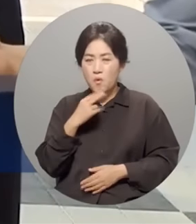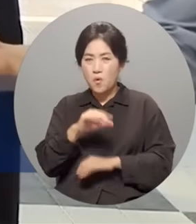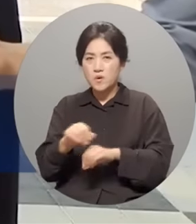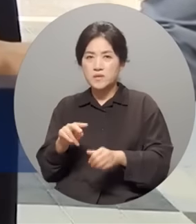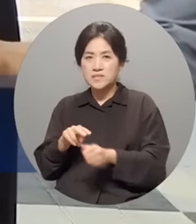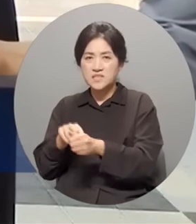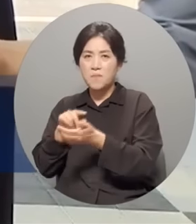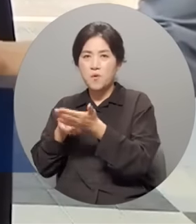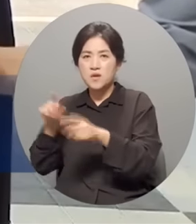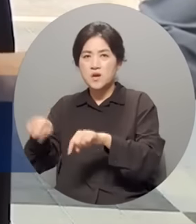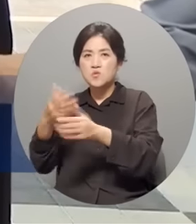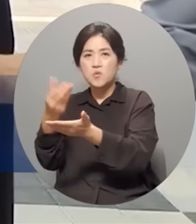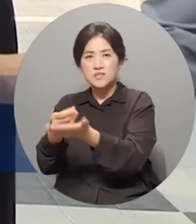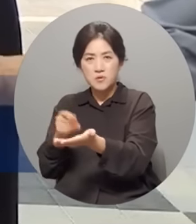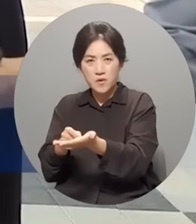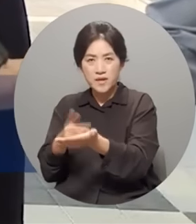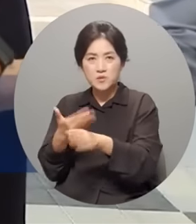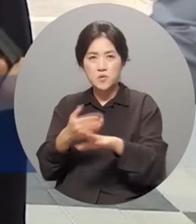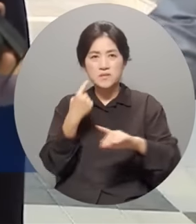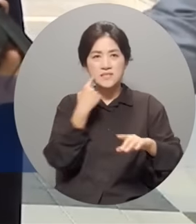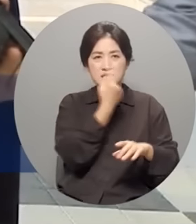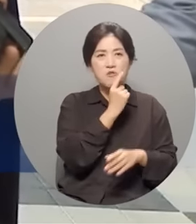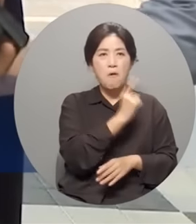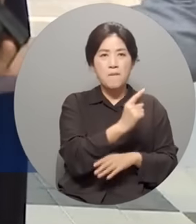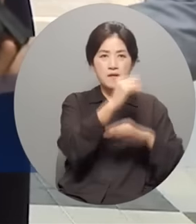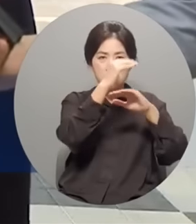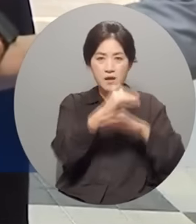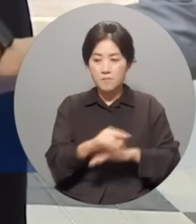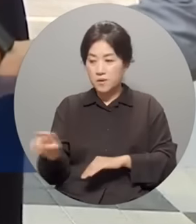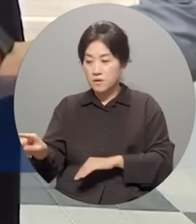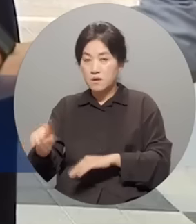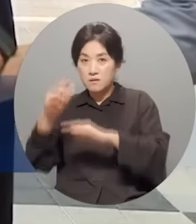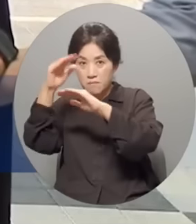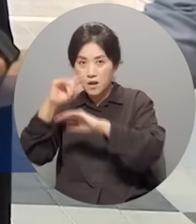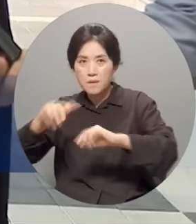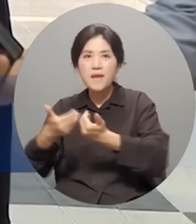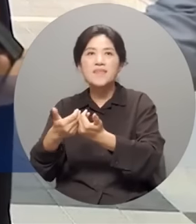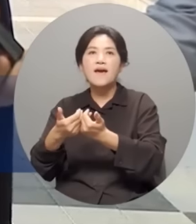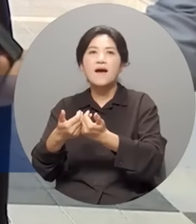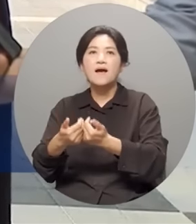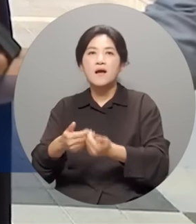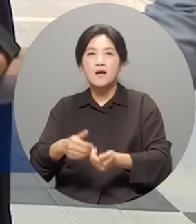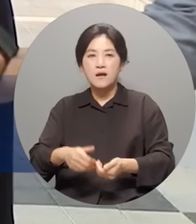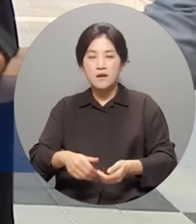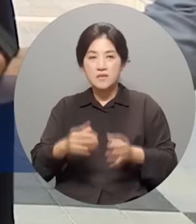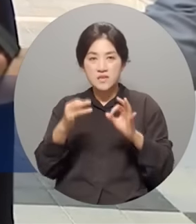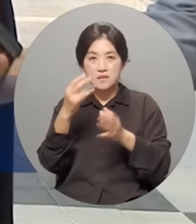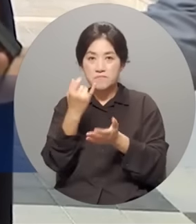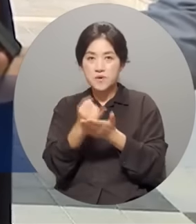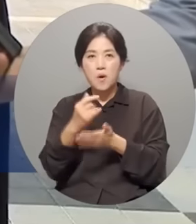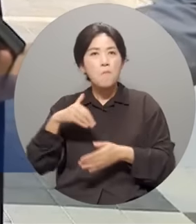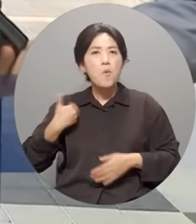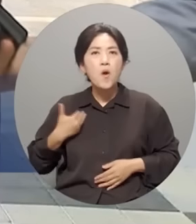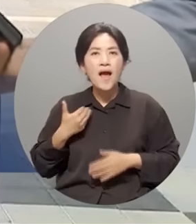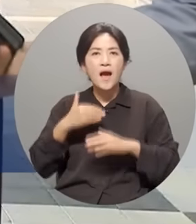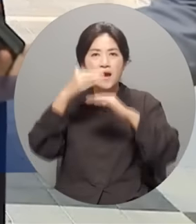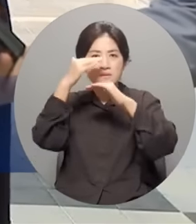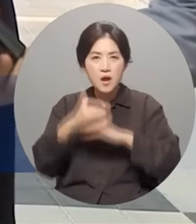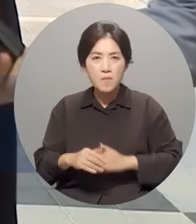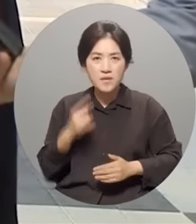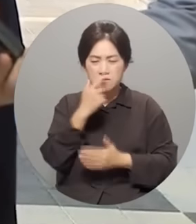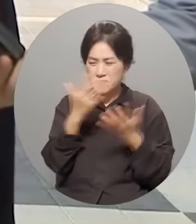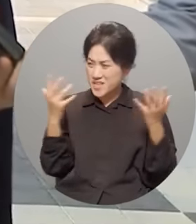오히려 그 제보자의 녹취록이나 다른 증언들에 의하면 반대 증거, 피고인이 몰랐었다는 얘기에 대한 증거만